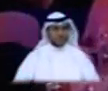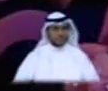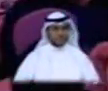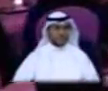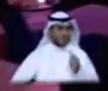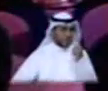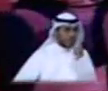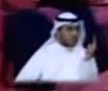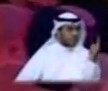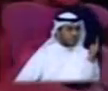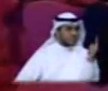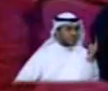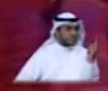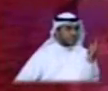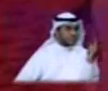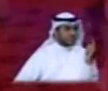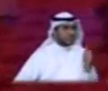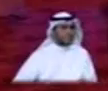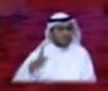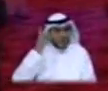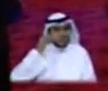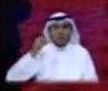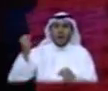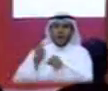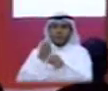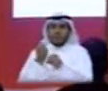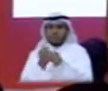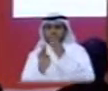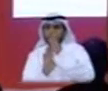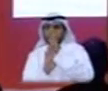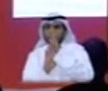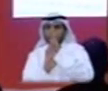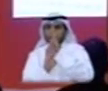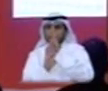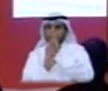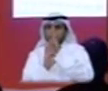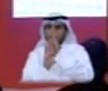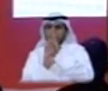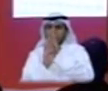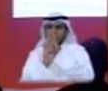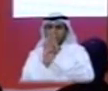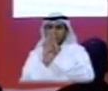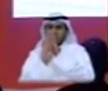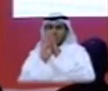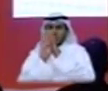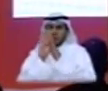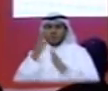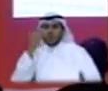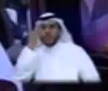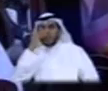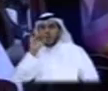القطاع الصحي يشهد تطورات وتحولات جذرية طالت مختلف النواحي، فإدماج فئة الشباب ضمن